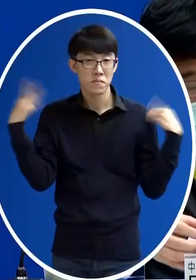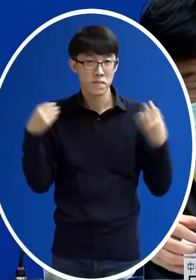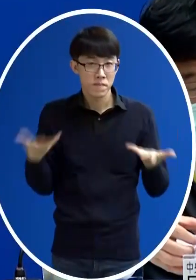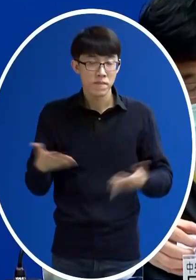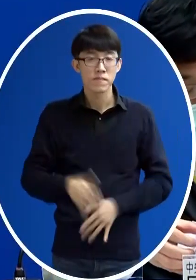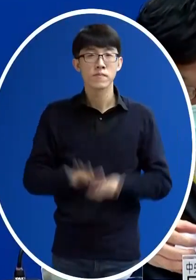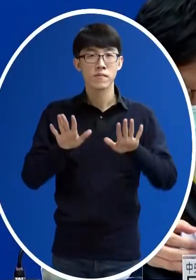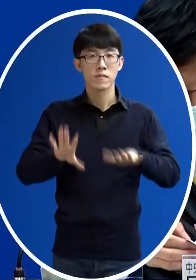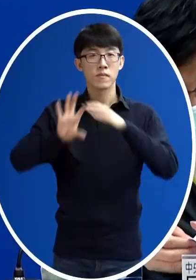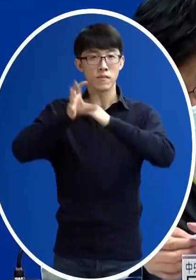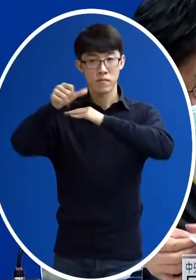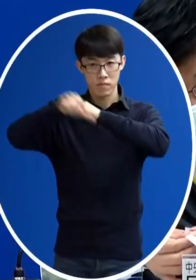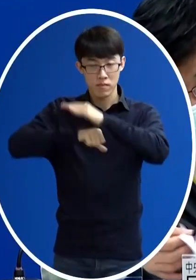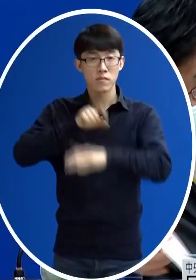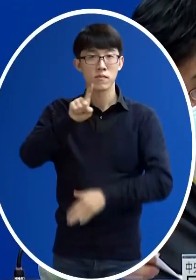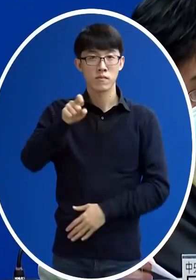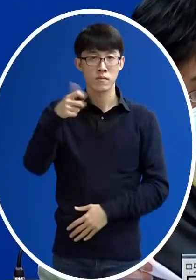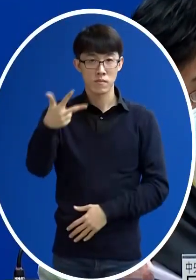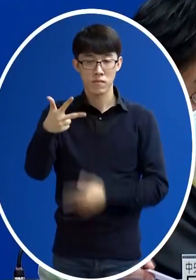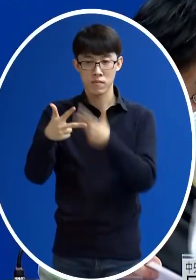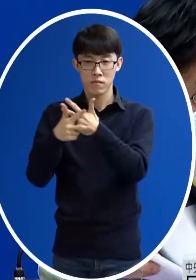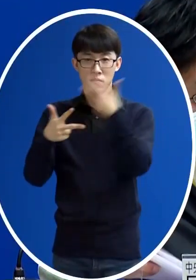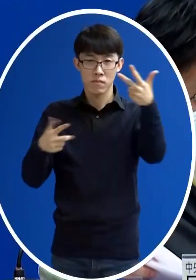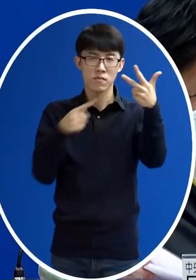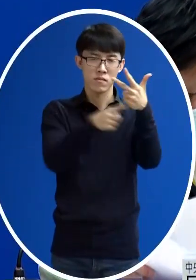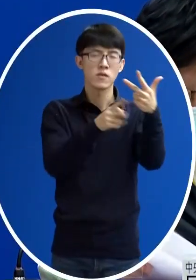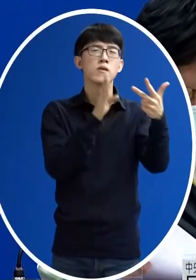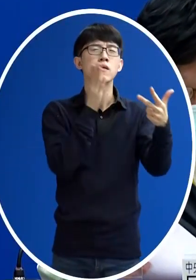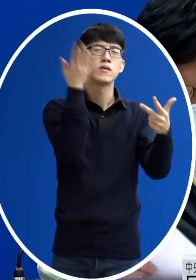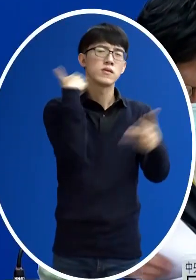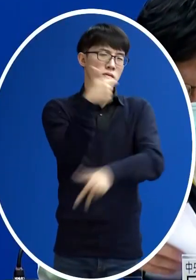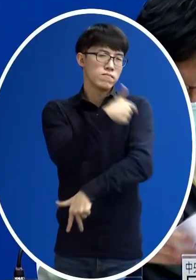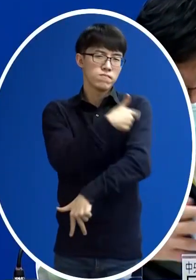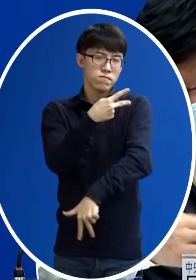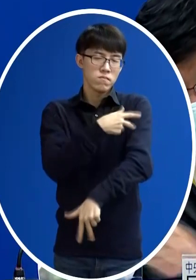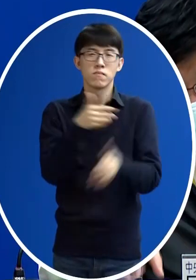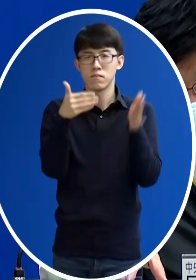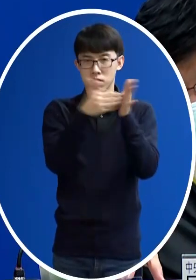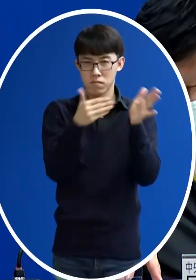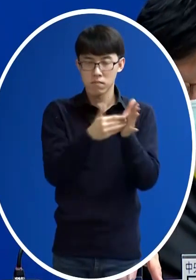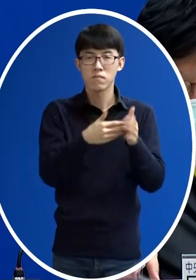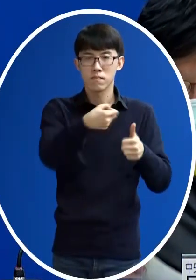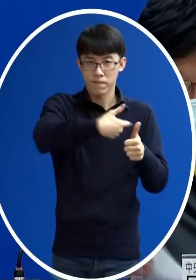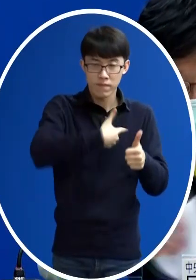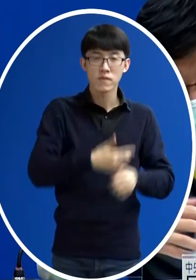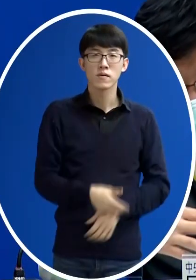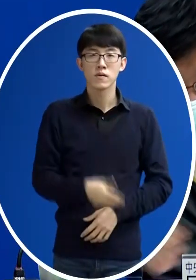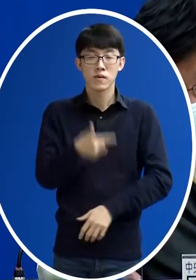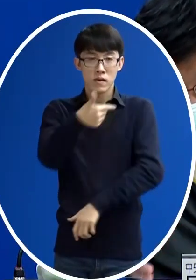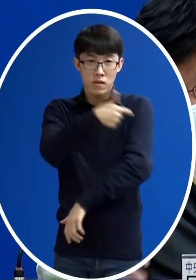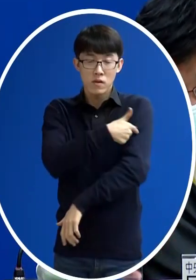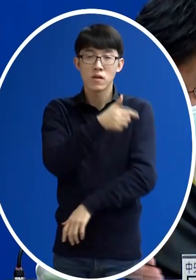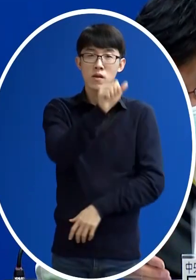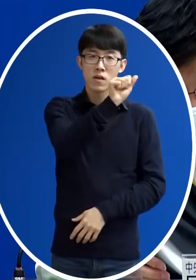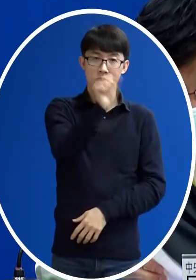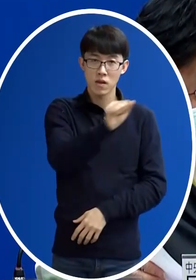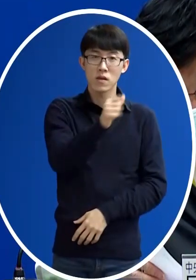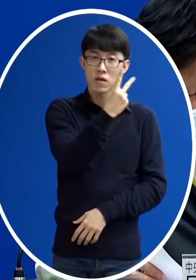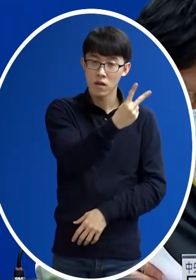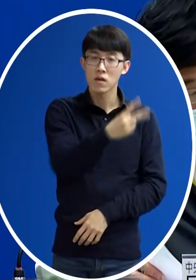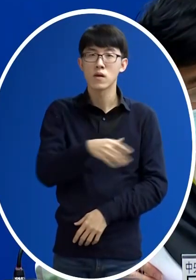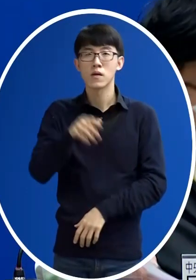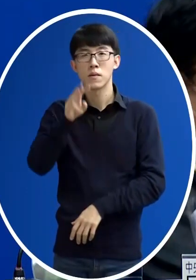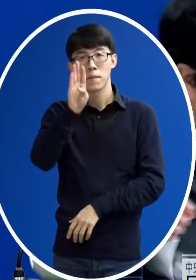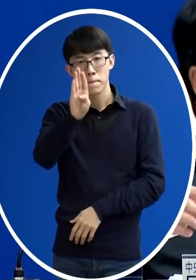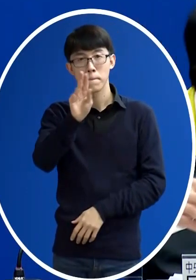好，今天的17例境外移入哈，有7例是突破性感染，那分别有接种 AZ 2剂、BNT